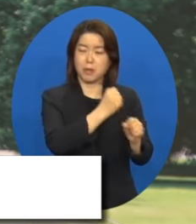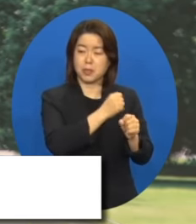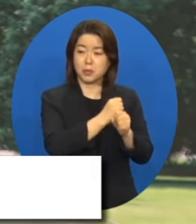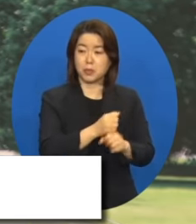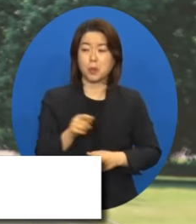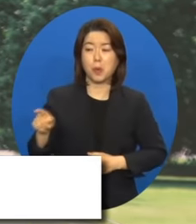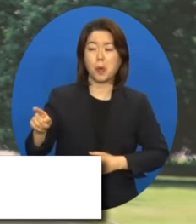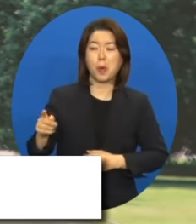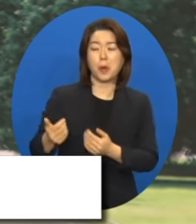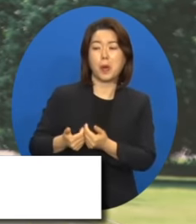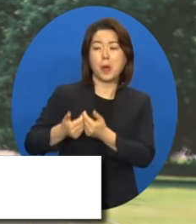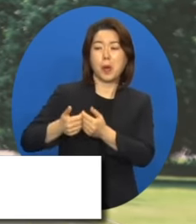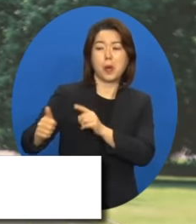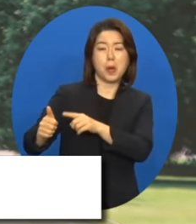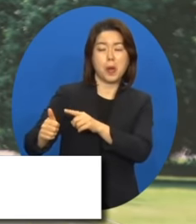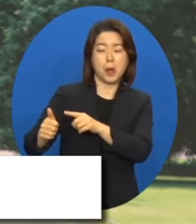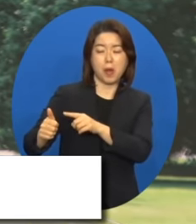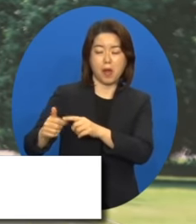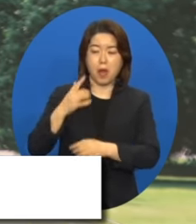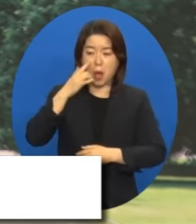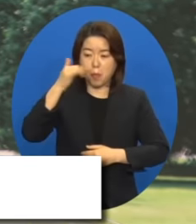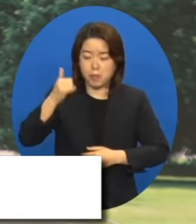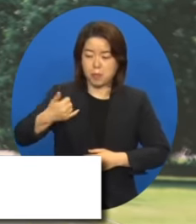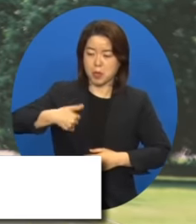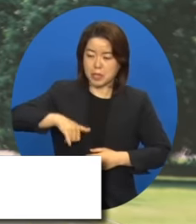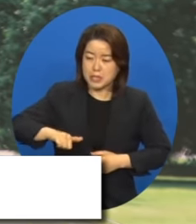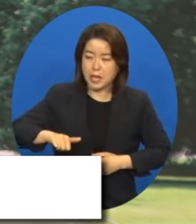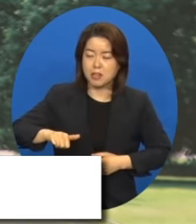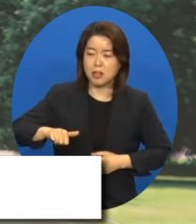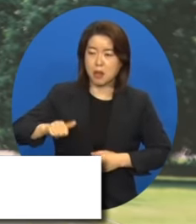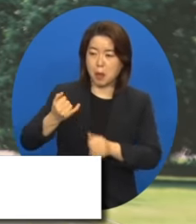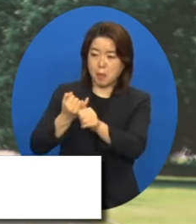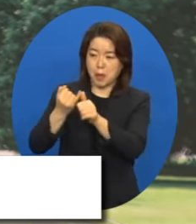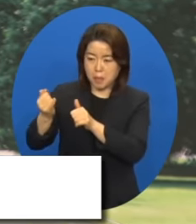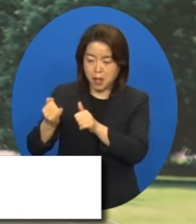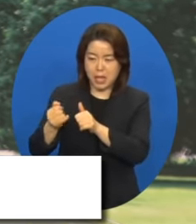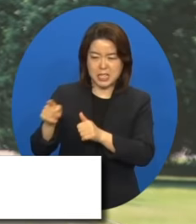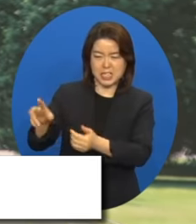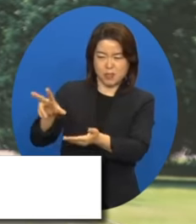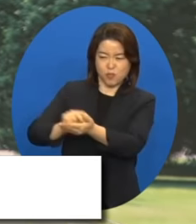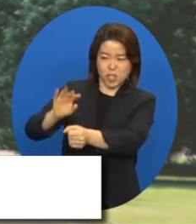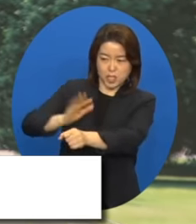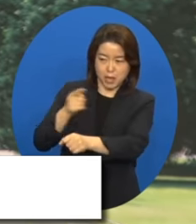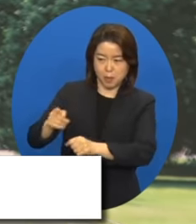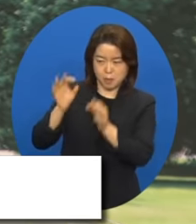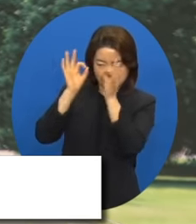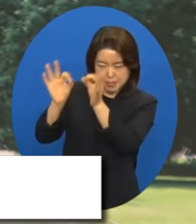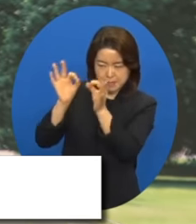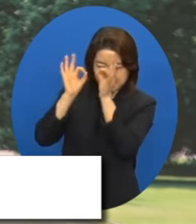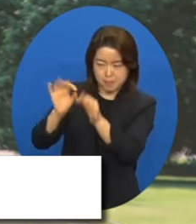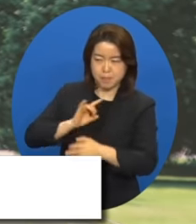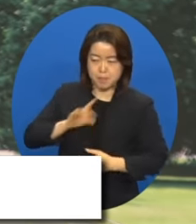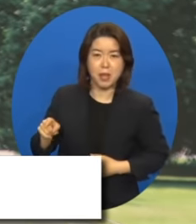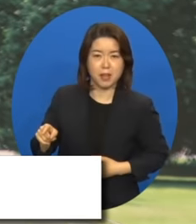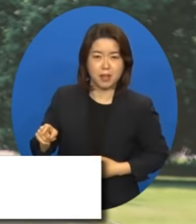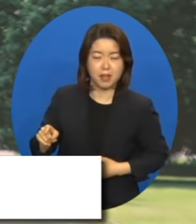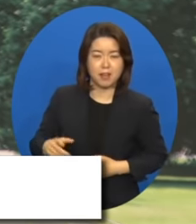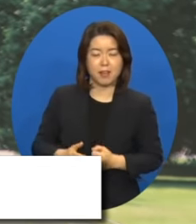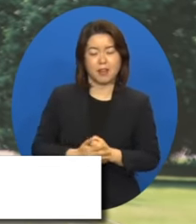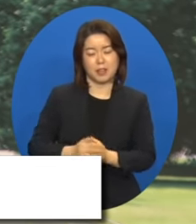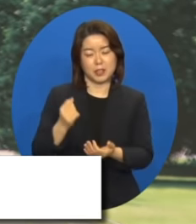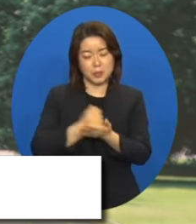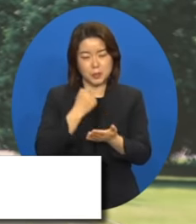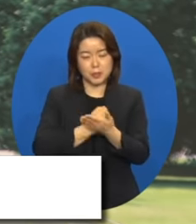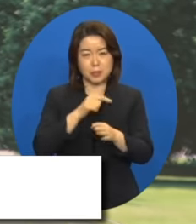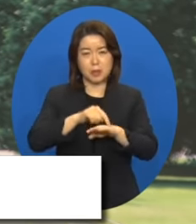배우자나 부모와 자녀들의 문제만 계속 집착하게 만듭니다. 그래서 섭섭한 마음 풀지 못하고 미워하는